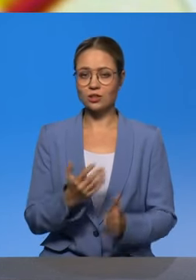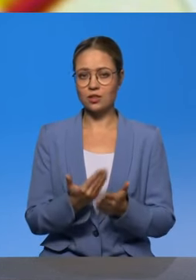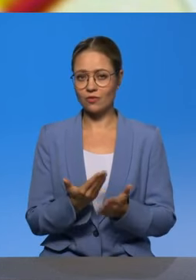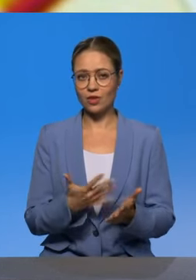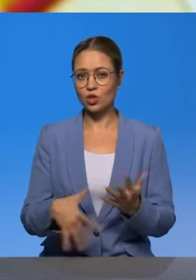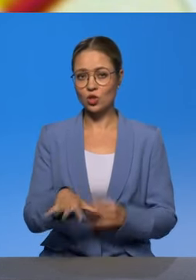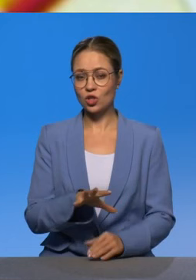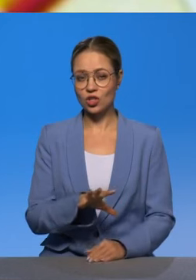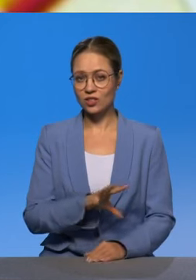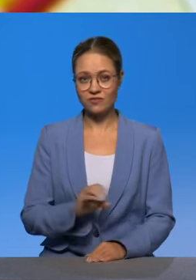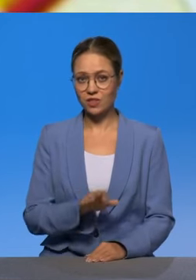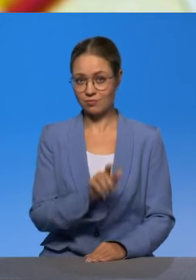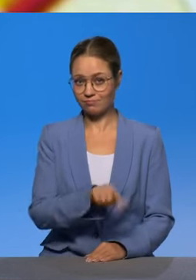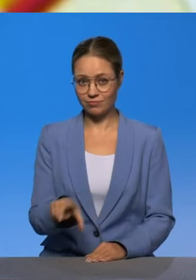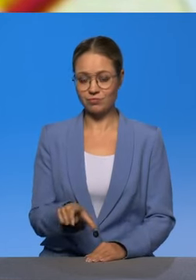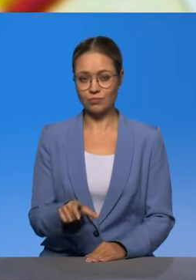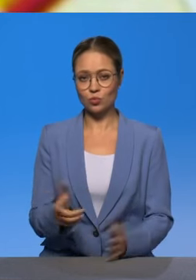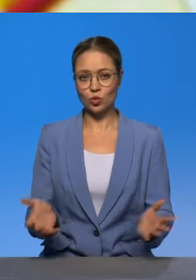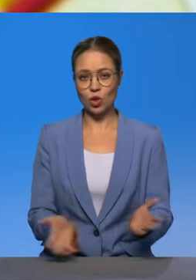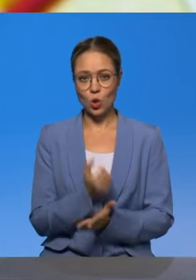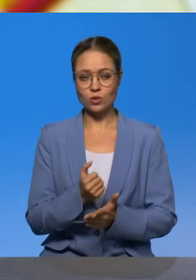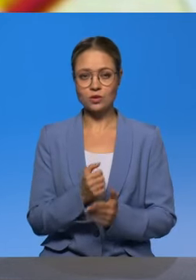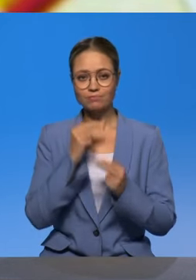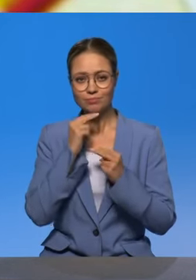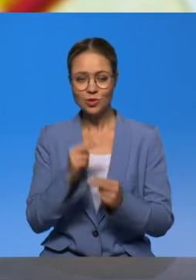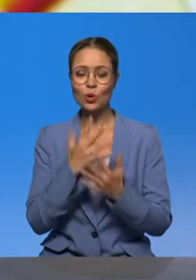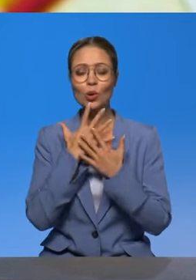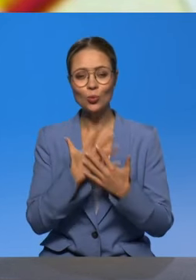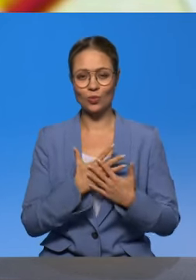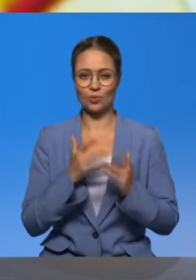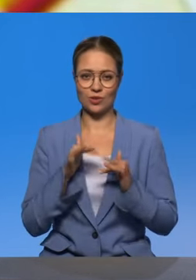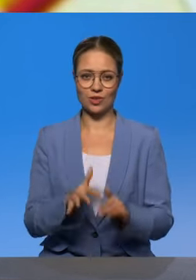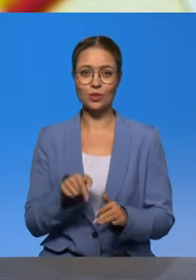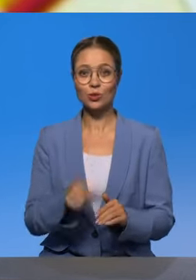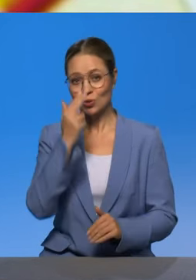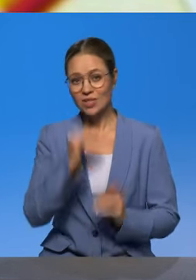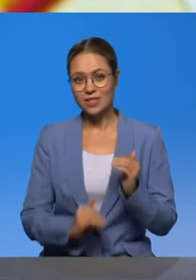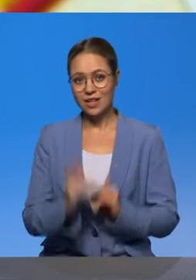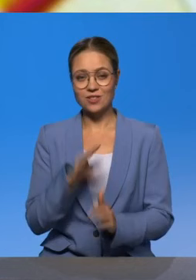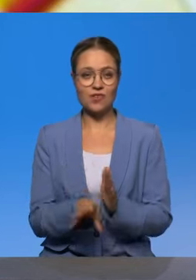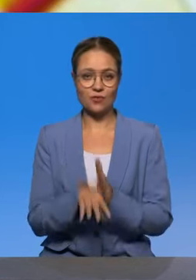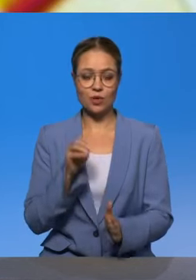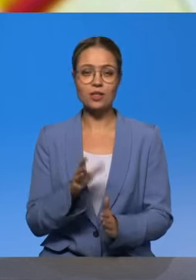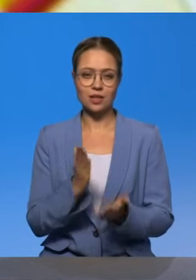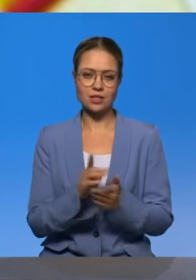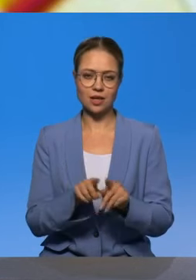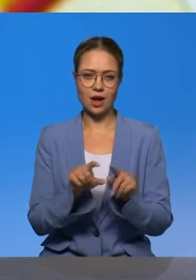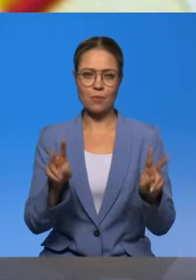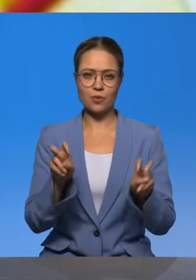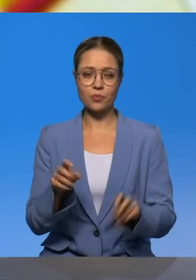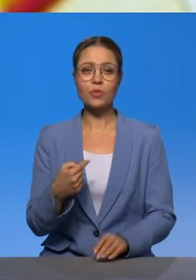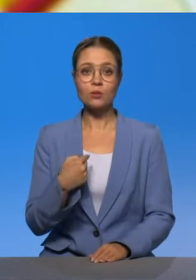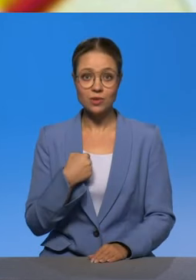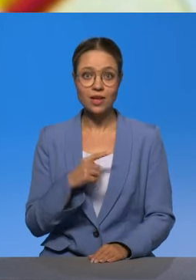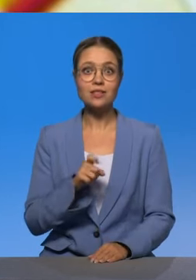получается заниматься любимым делом, ну, по которому призвание, да, они выбирают с детства. И есть такая поговорка, что мне за это еще и